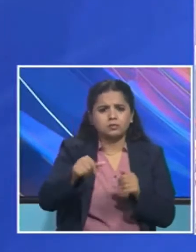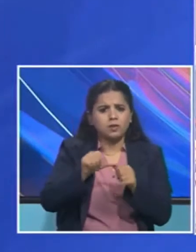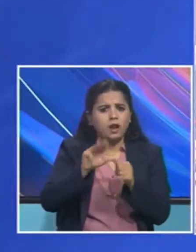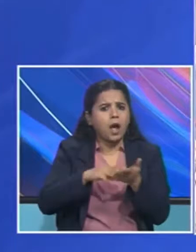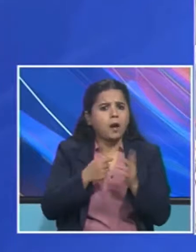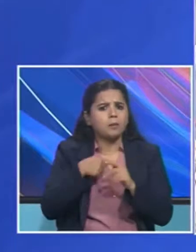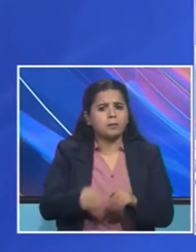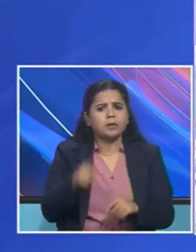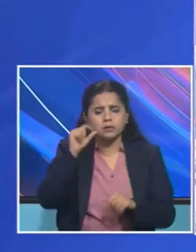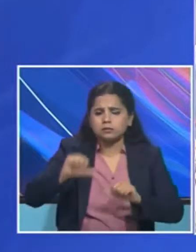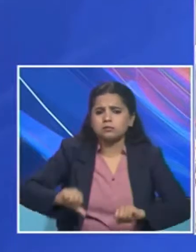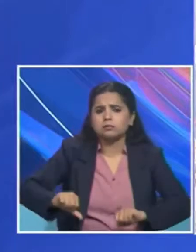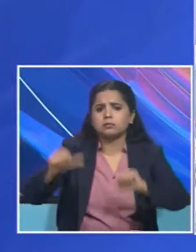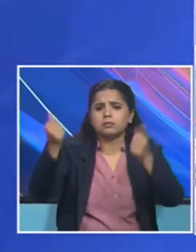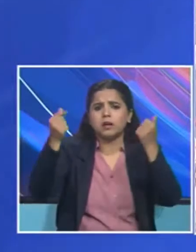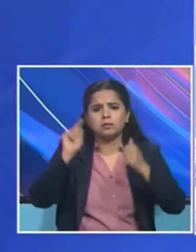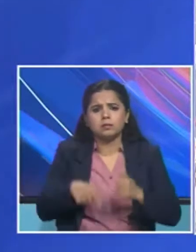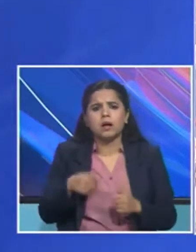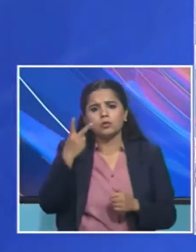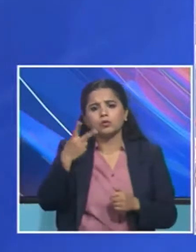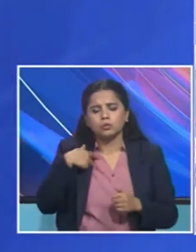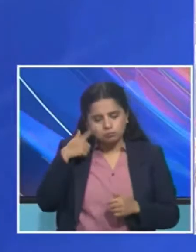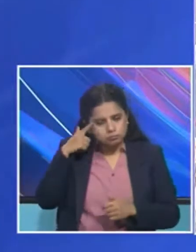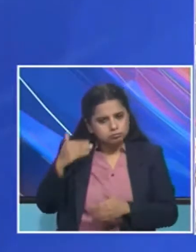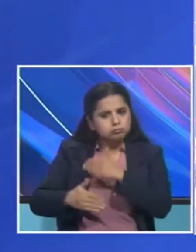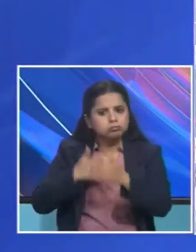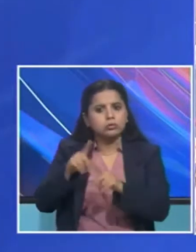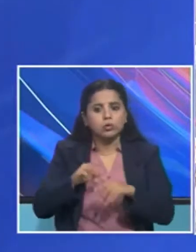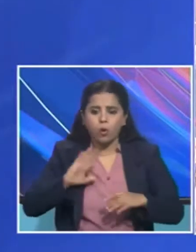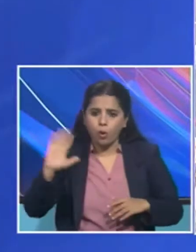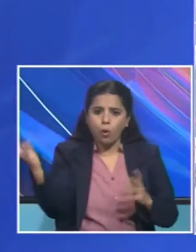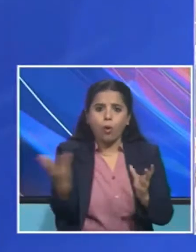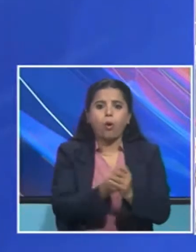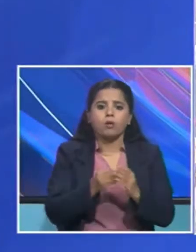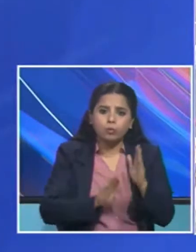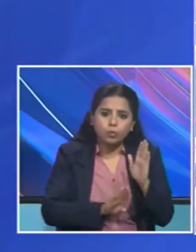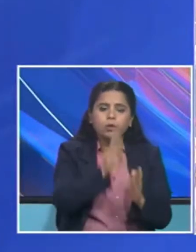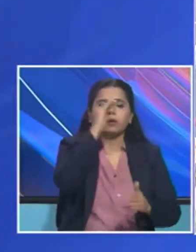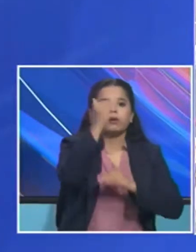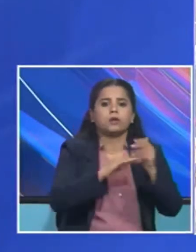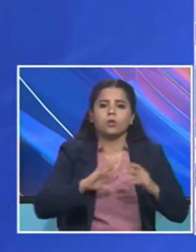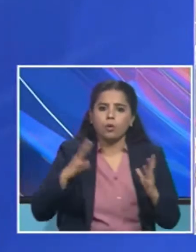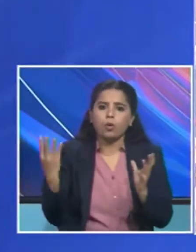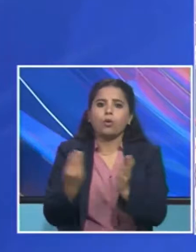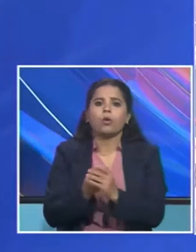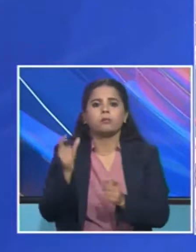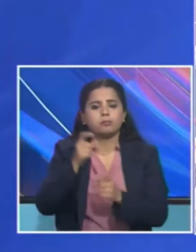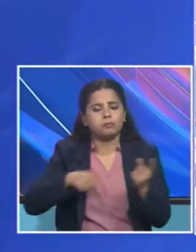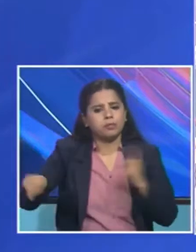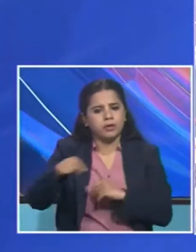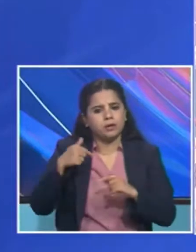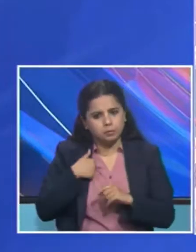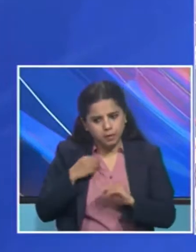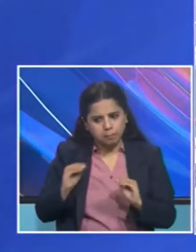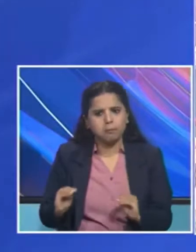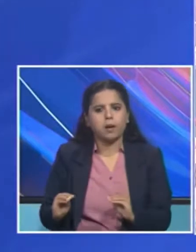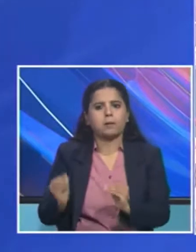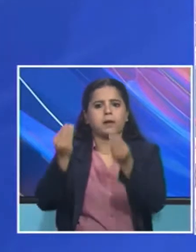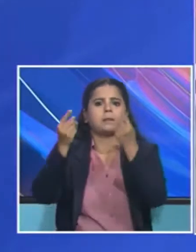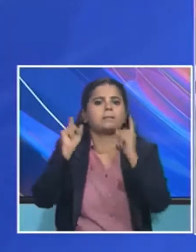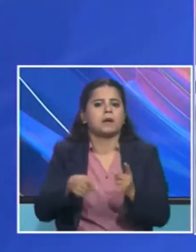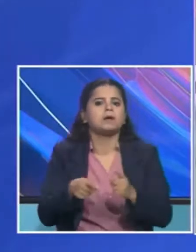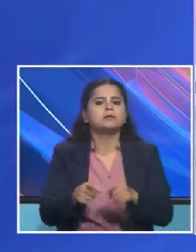2 पटरियों पर आगे बढ़ेगा, सबका प्रयास और सबका कर्तव्य।